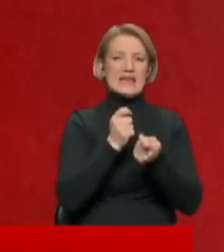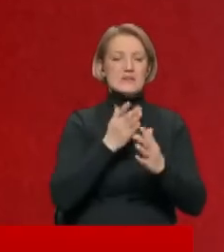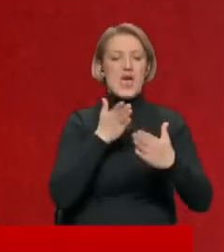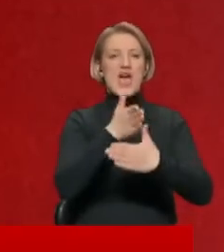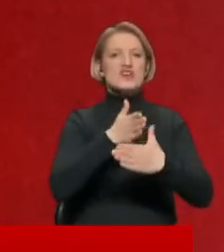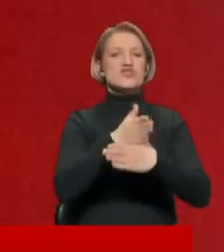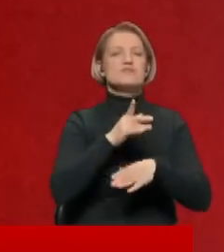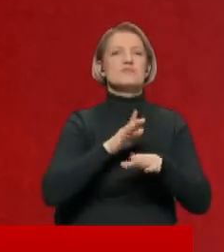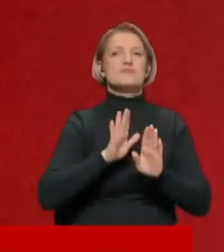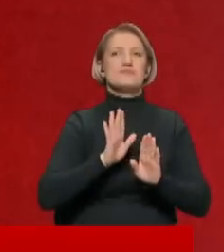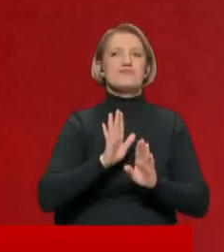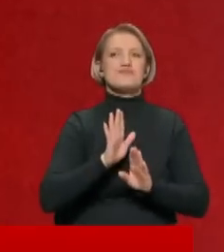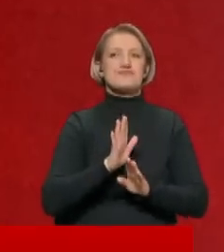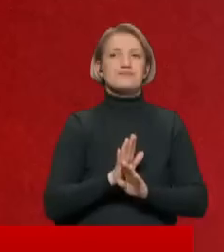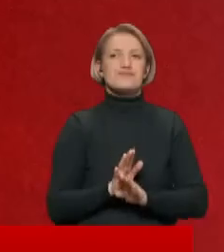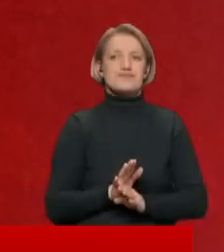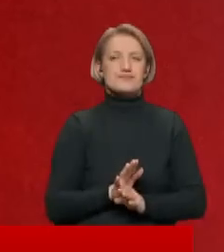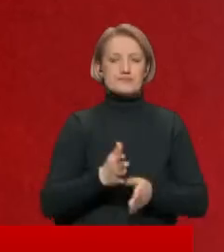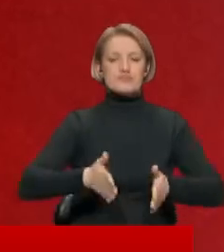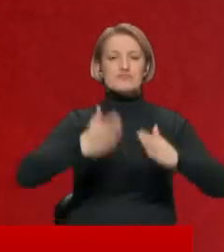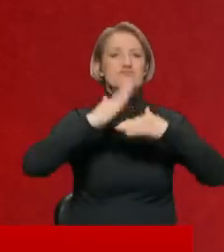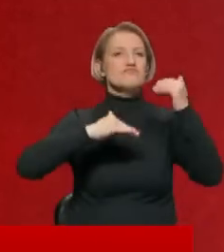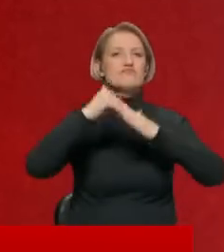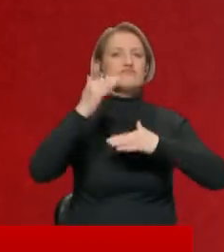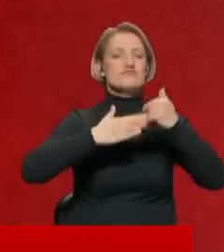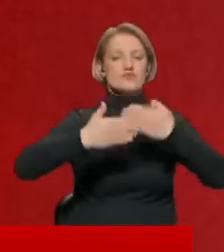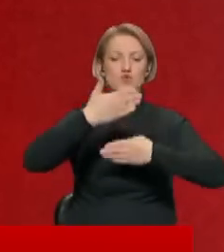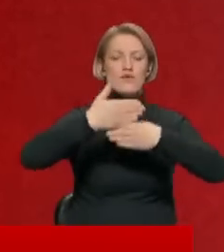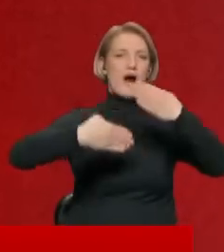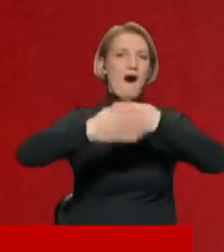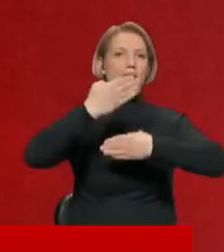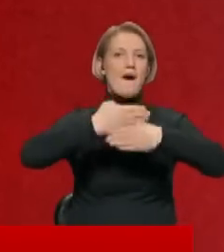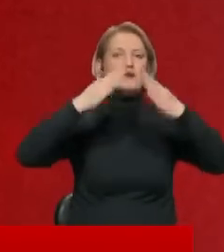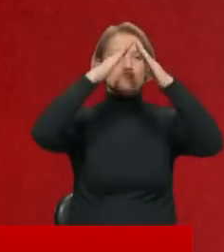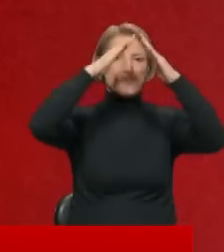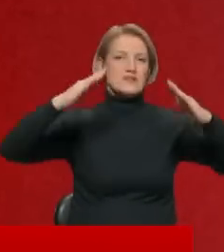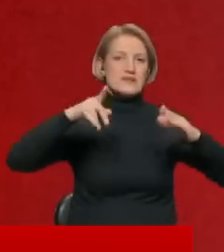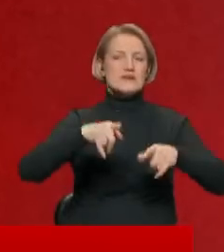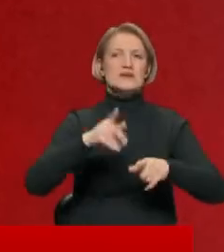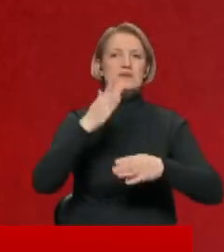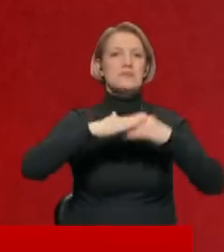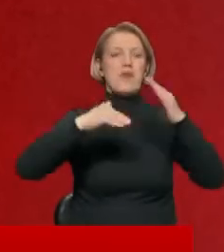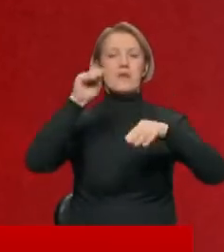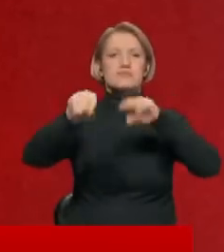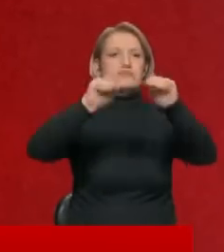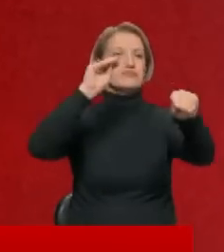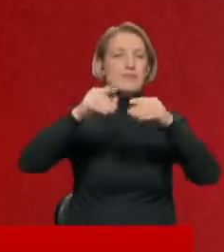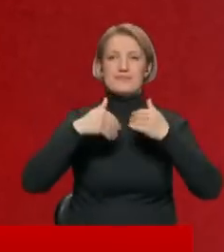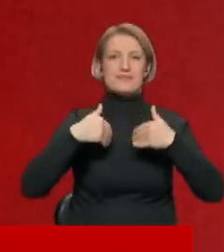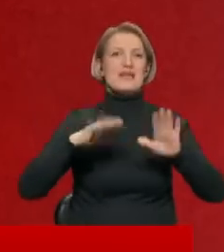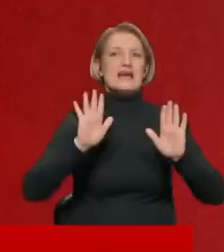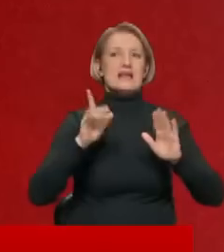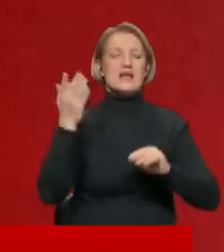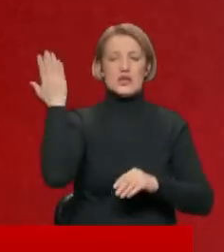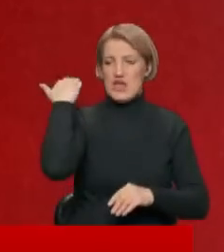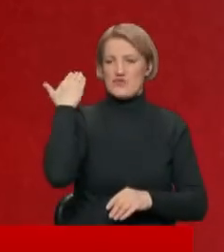erişimi ayağına sadece binalardan ibaret duvarlardan ibaret çatılardan ibaret binalar koymak değil yani